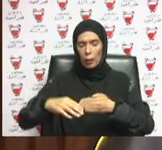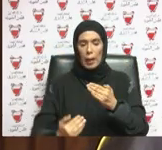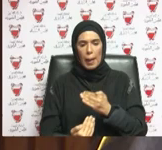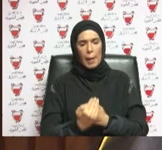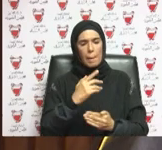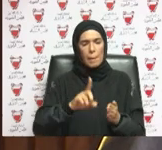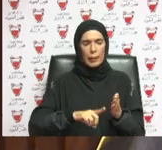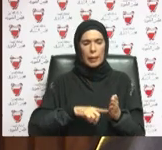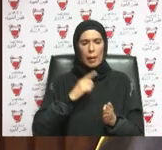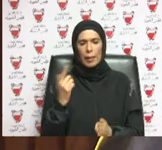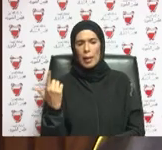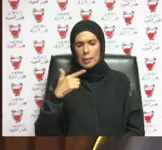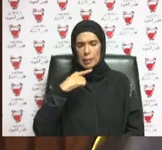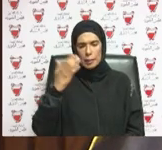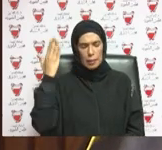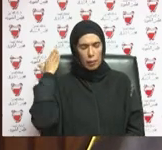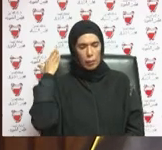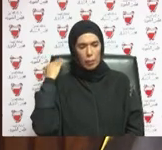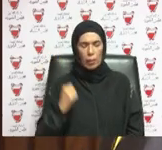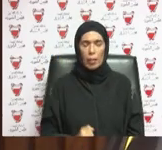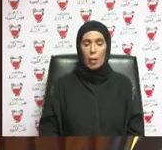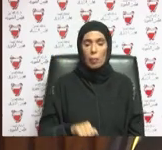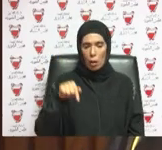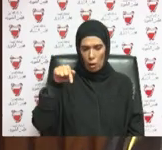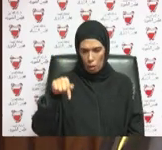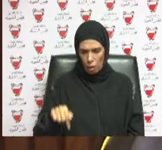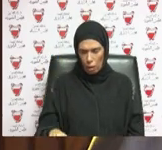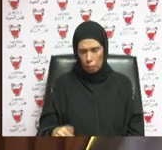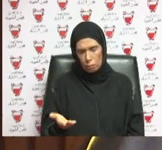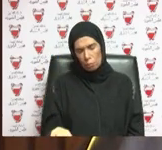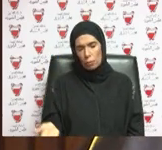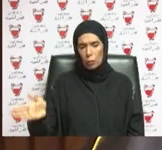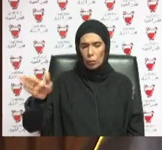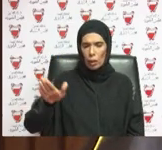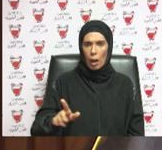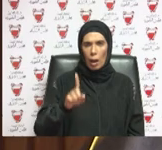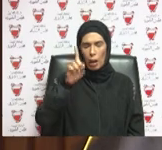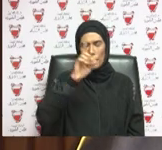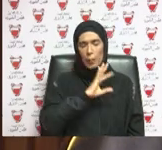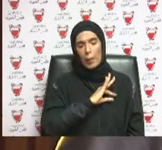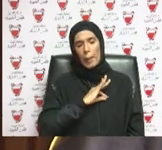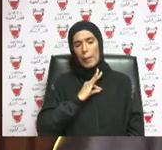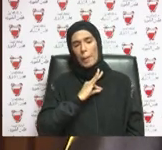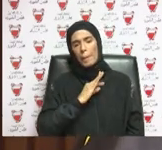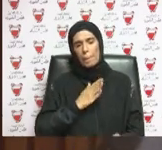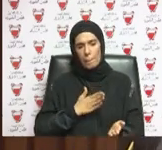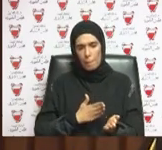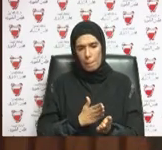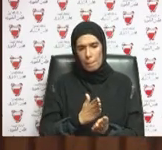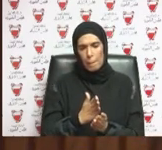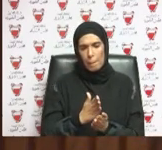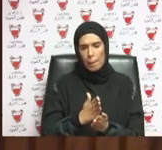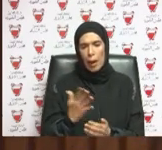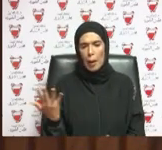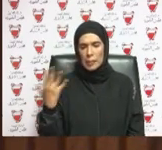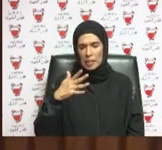بداية سبعينات القرن الماضي حتى يوم رحيله رحمه الله. مسيرة نصف قرن من